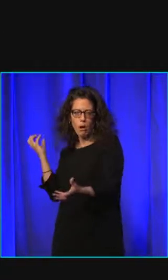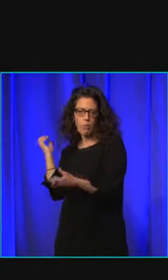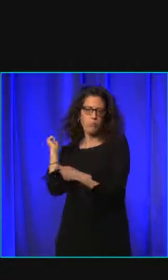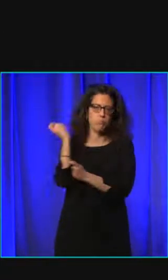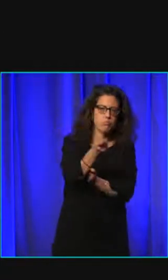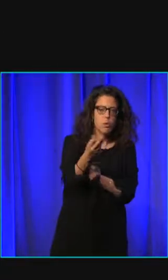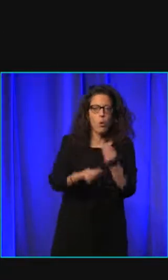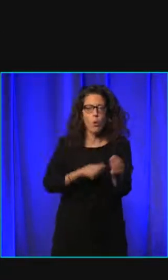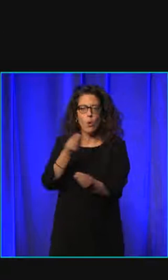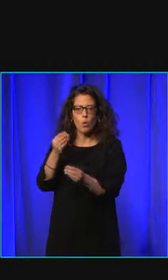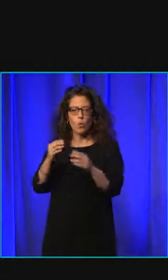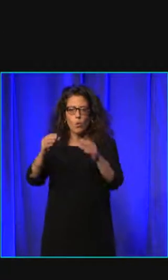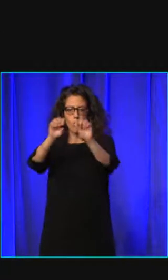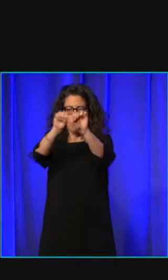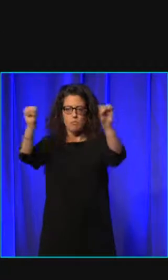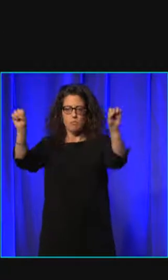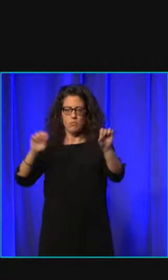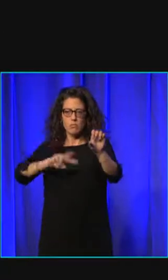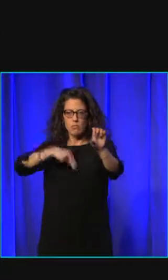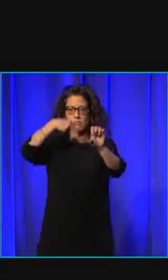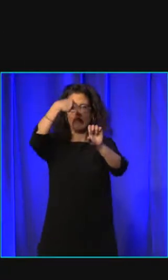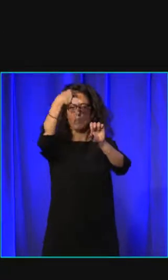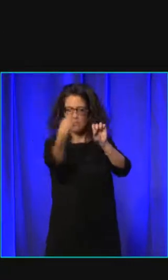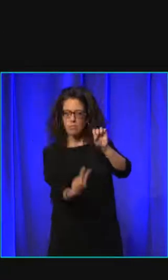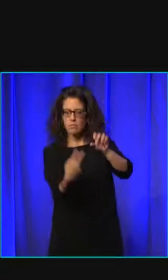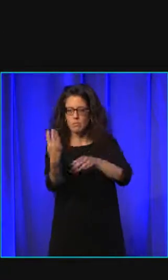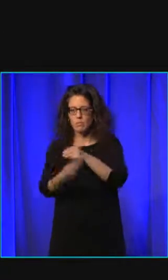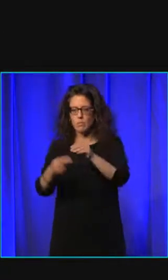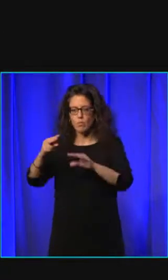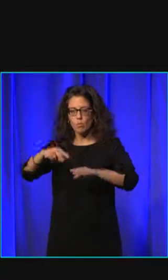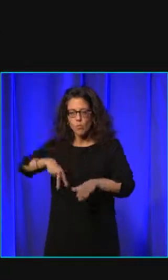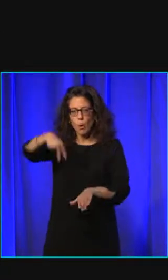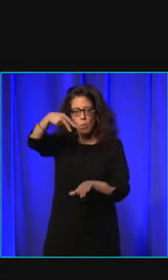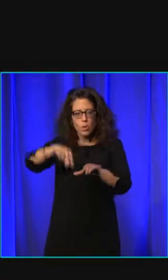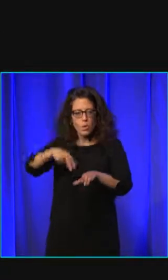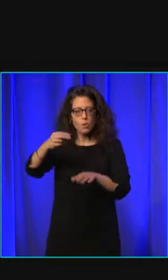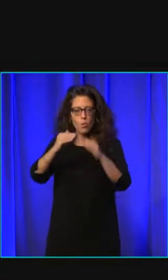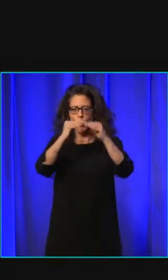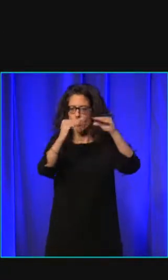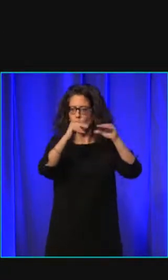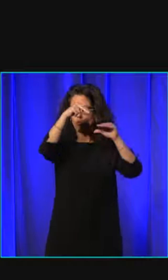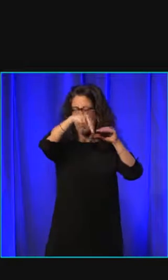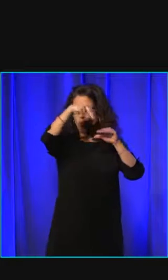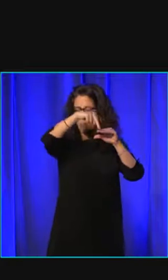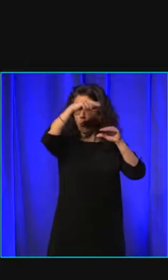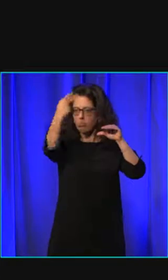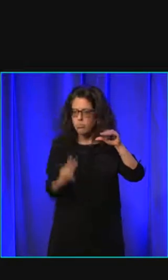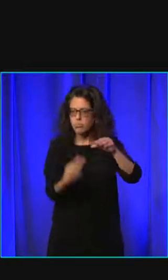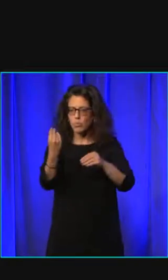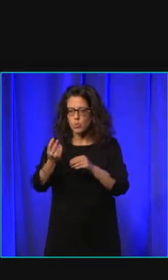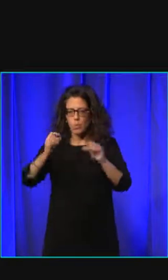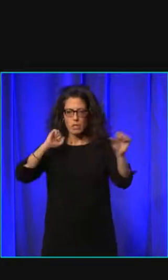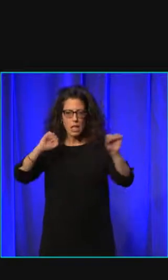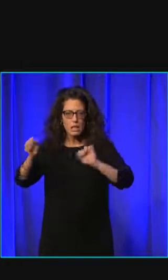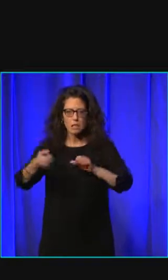hauteur, tout ce qui est acrobatique, le trampoline, le plongeon, la gymnastique, le